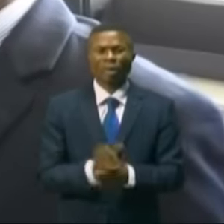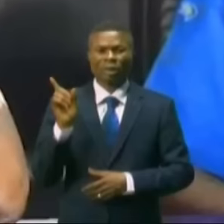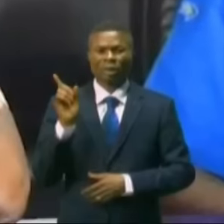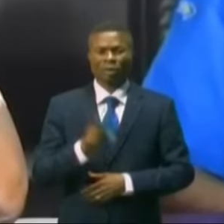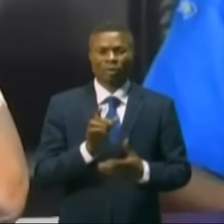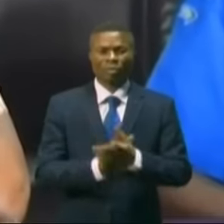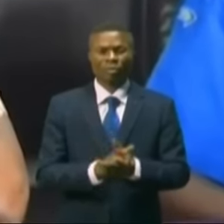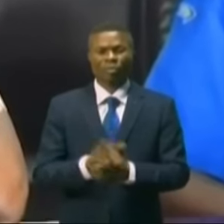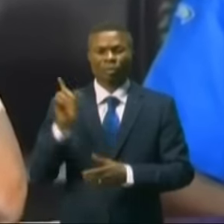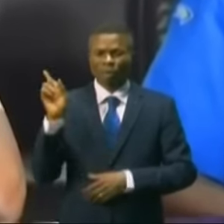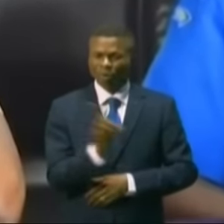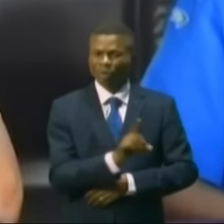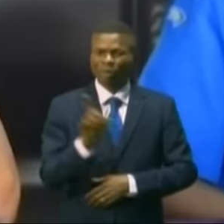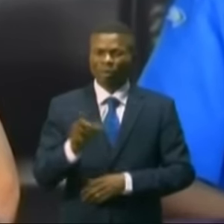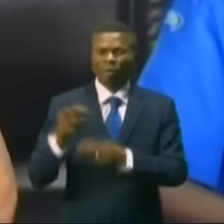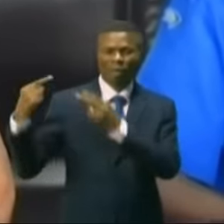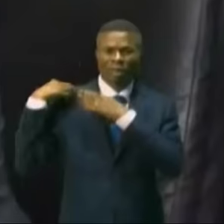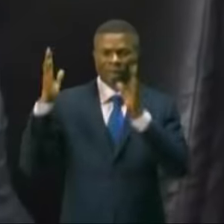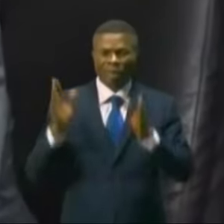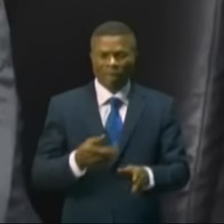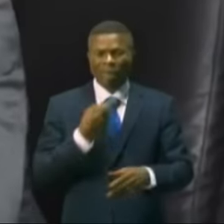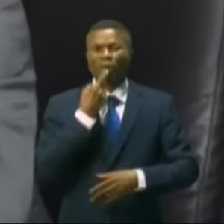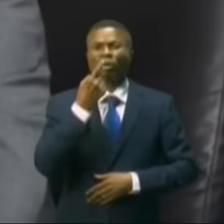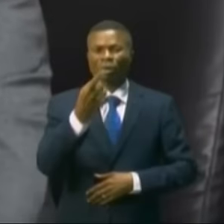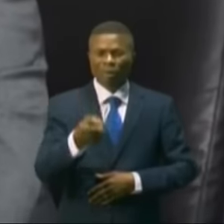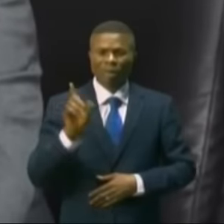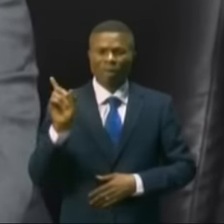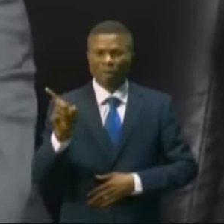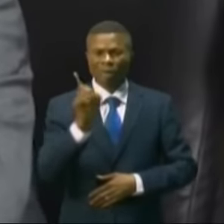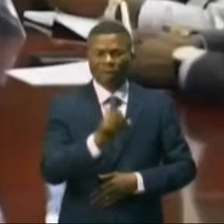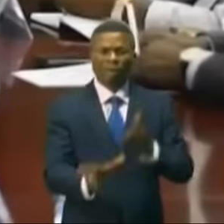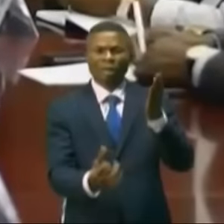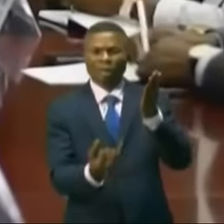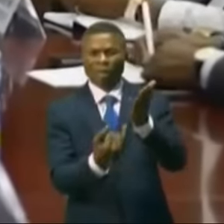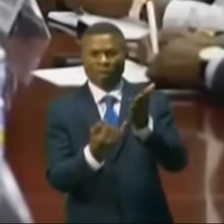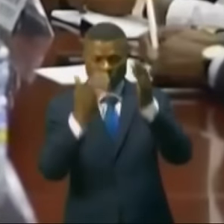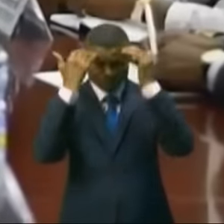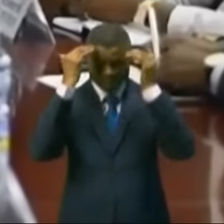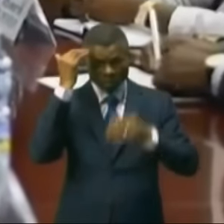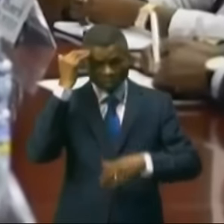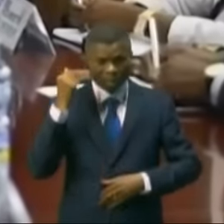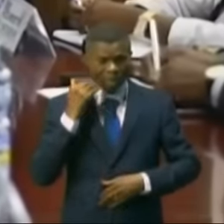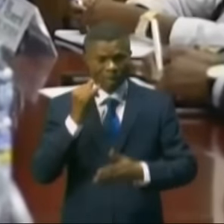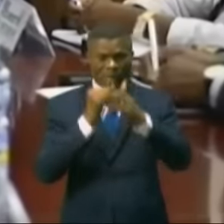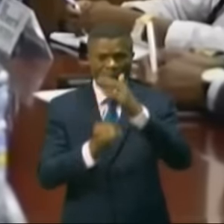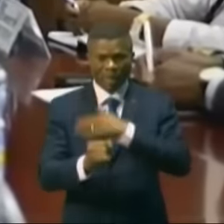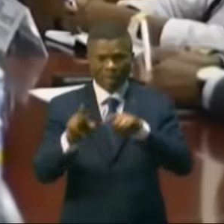tour des rôles, ces responsables ont exposé à l'intention du vice-premier ministre, ministre de l'Intérieur et